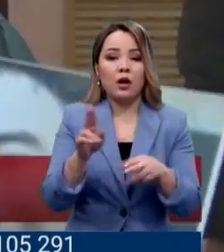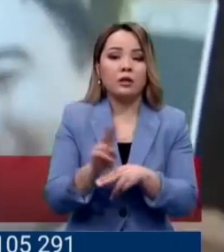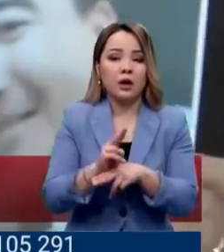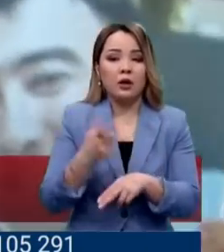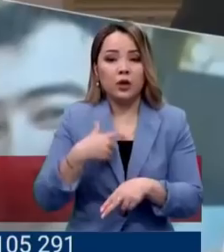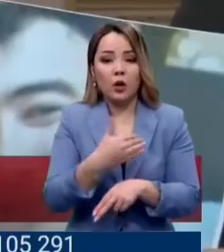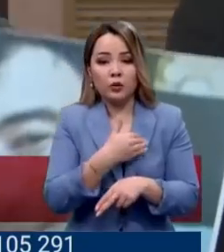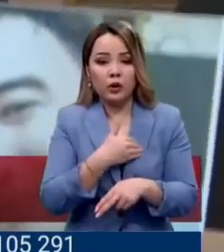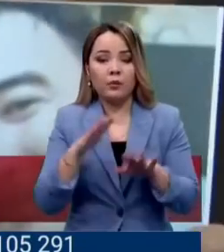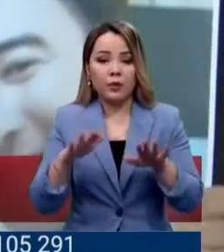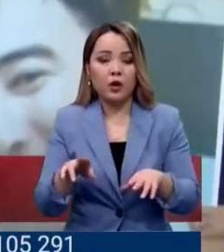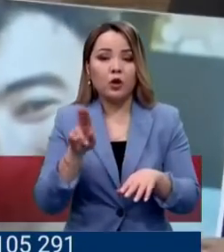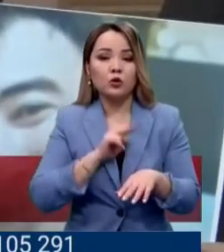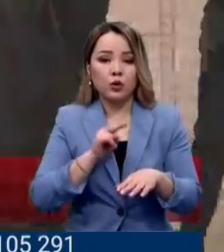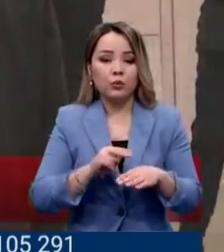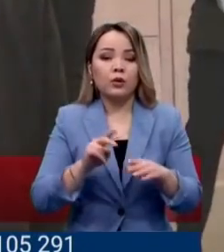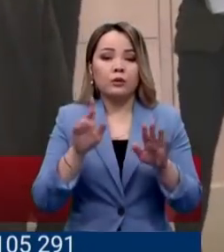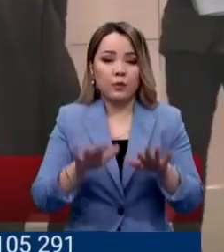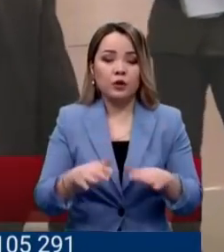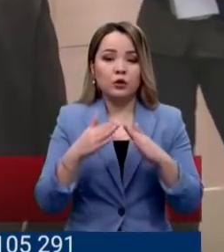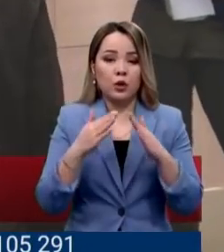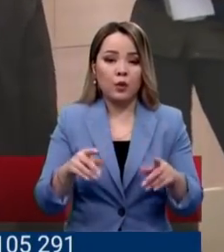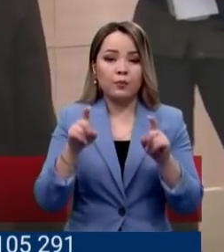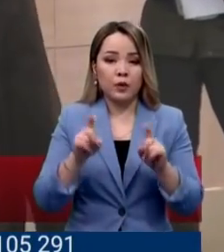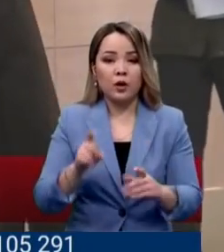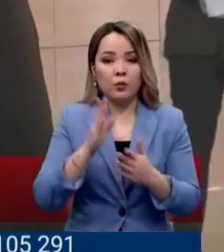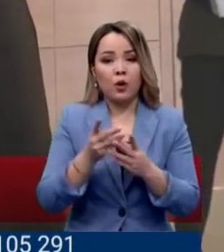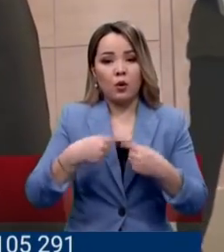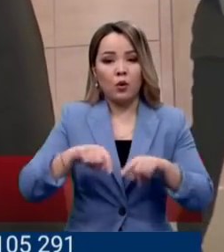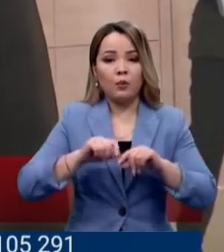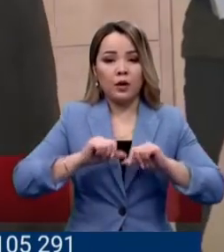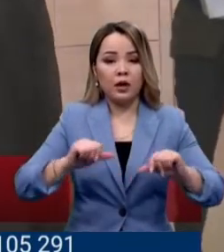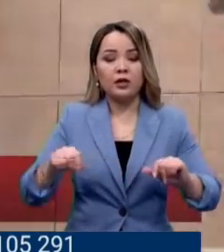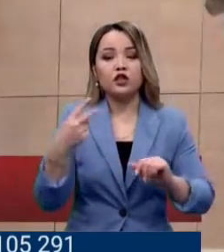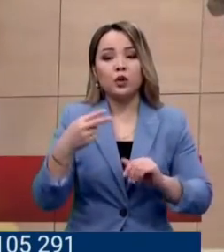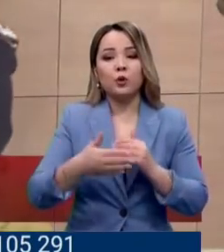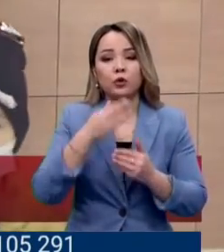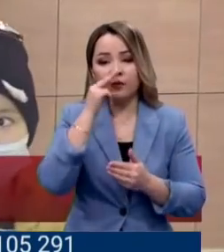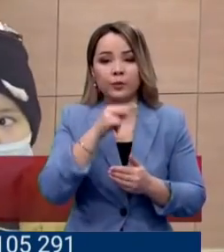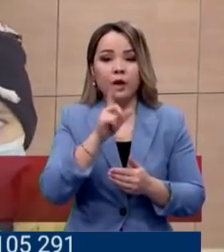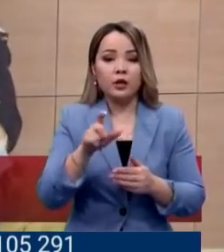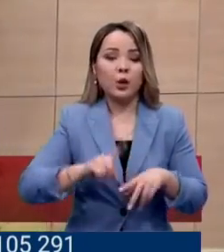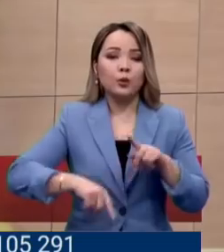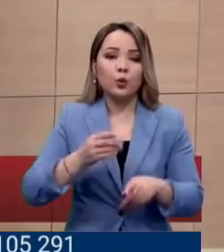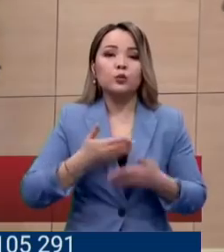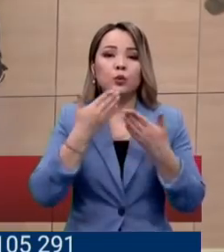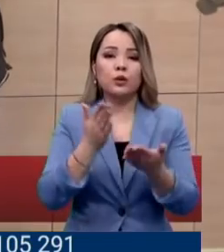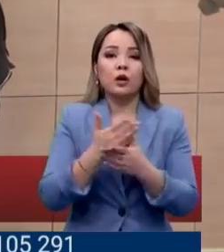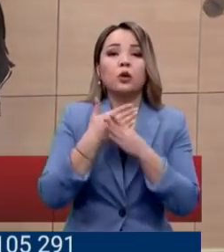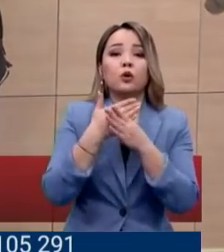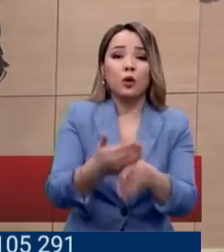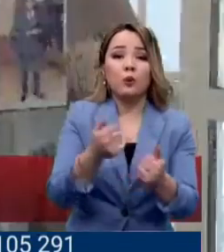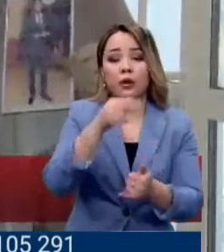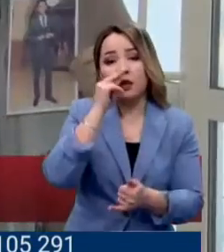жаңа жұмысына барсын, балам ешқайда қашпайды. Қоғамдық комиссия жетекшісінен 20-ға жуық күдіктінің туыстары көмек сұрай келген. Олардың